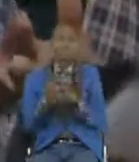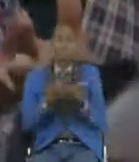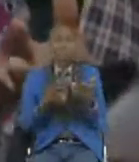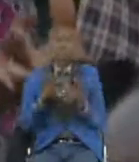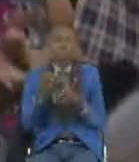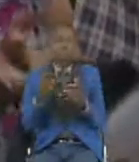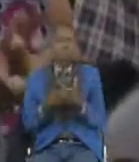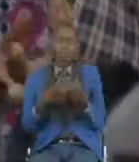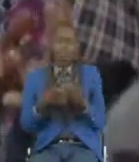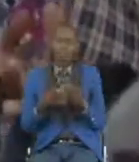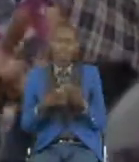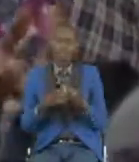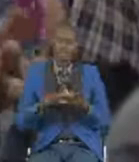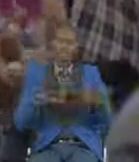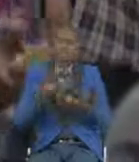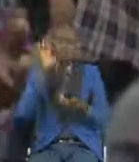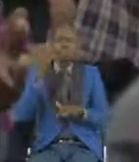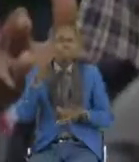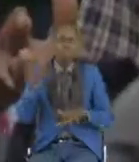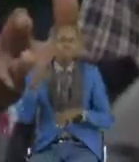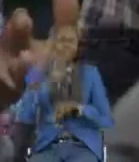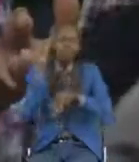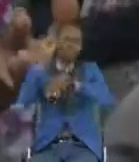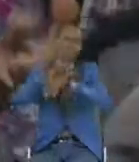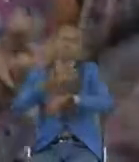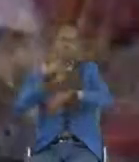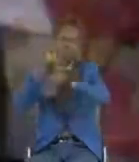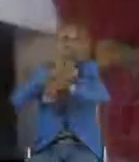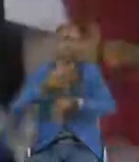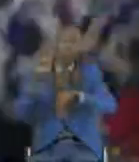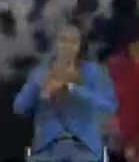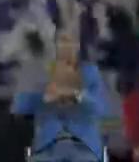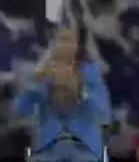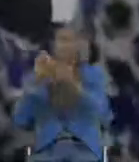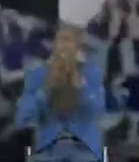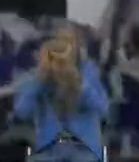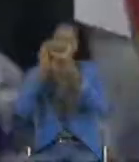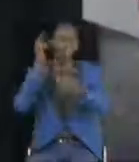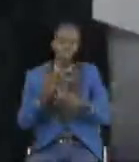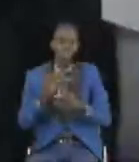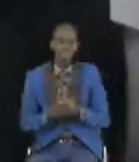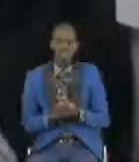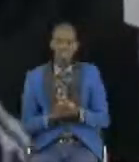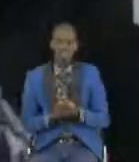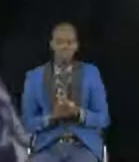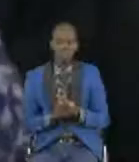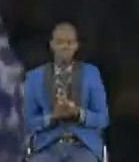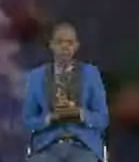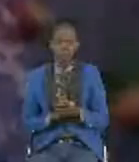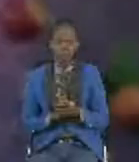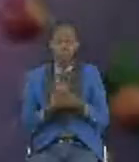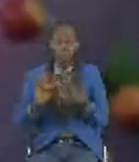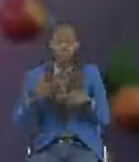Dans tout ce lieu, nous te verrons. Ayant la victoire au nom de Jésus.